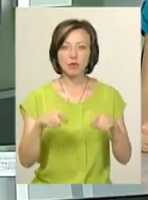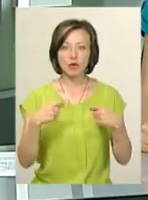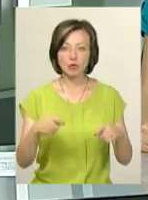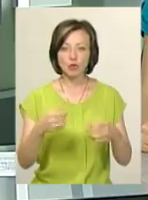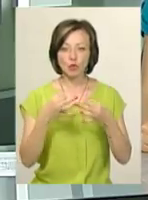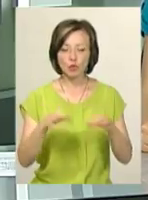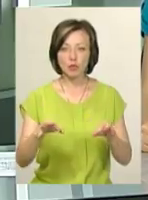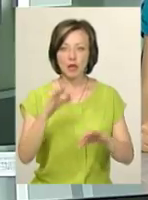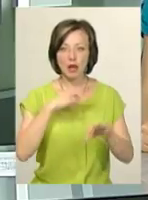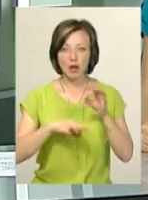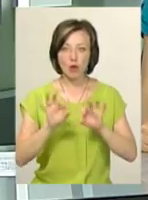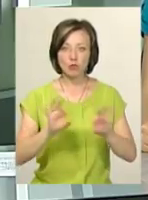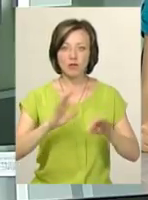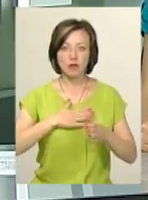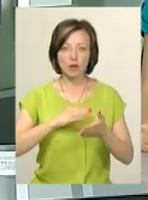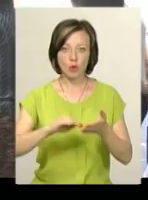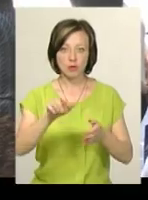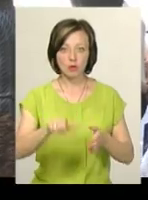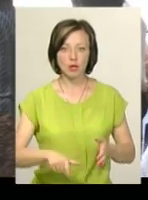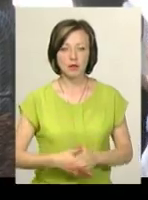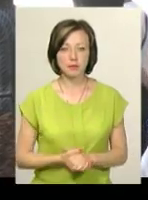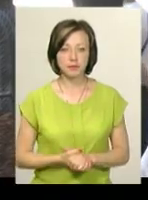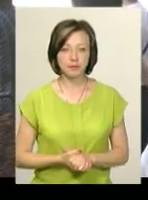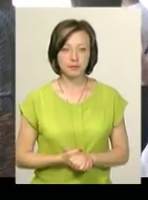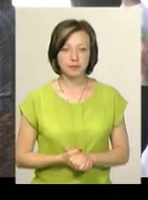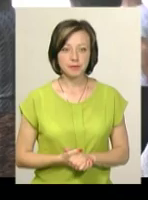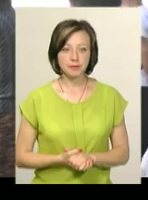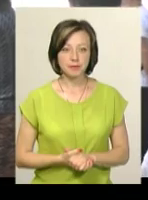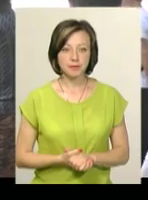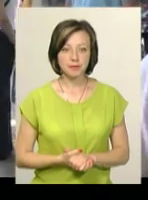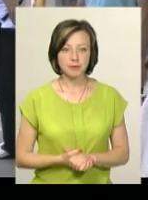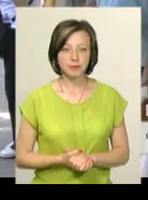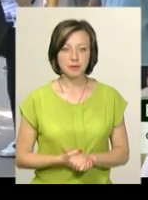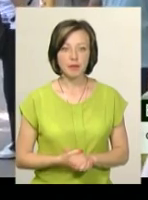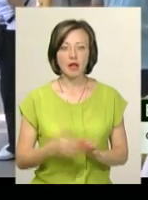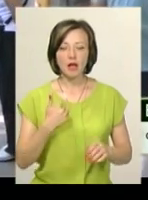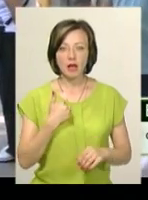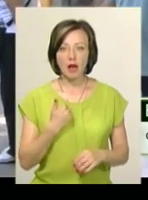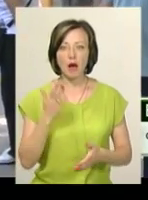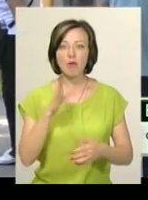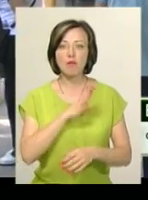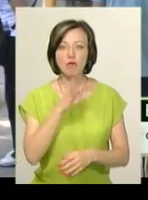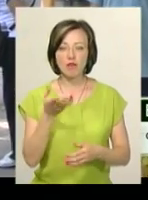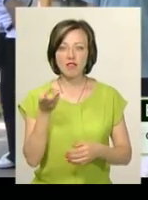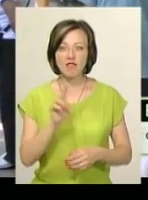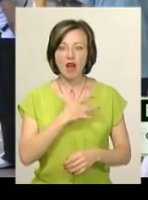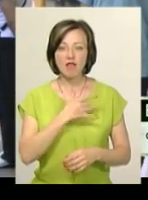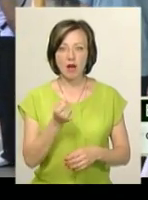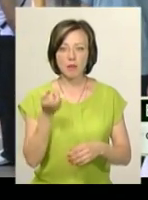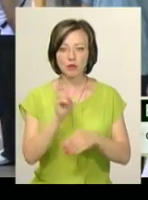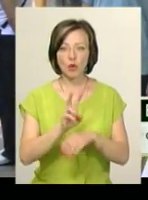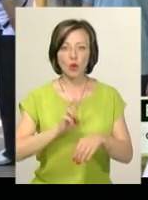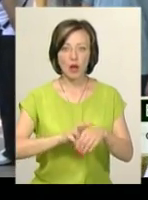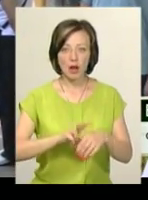ліки», розповість Ірина Аріон. Серцеві судини, я мав два інфаркти. Прийшов до лікарки, побалакали, вона дала